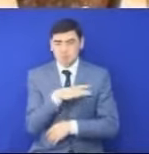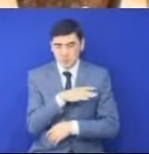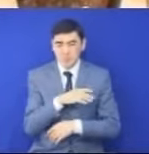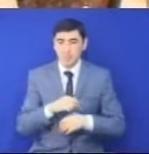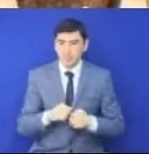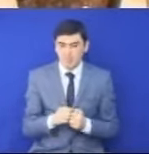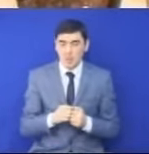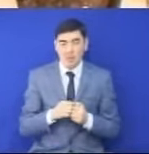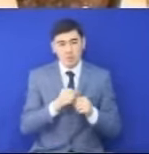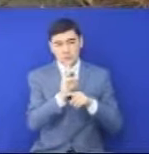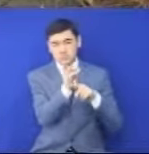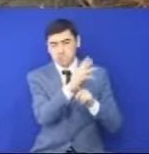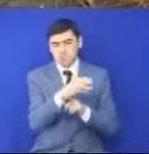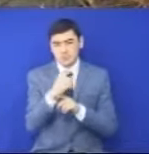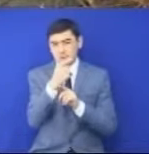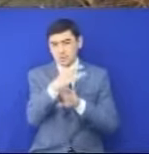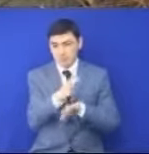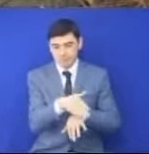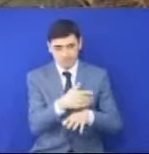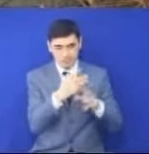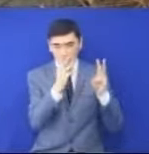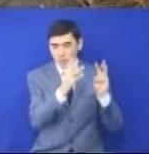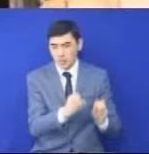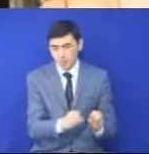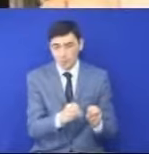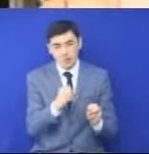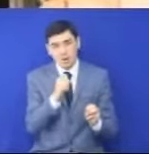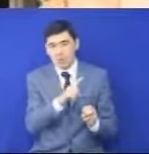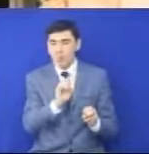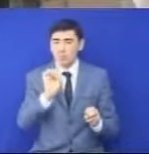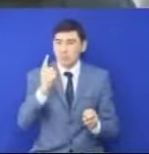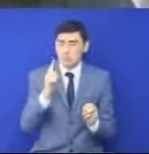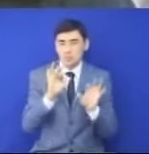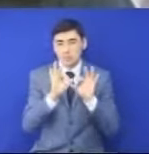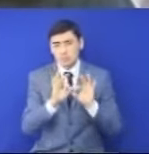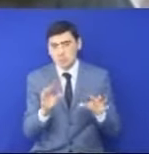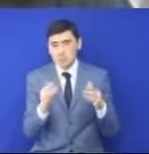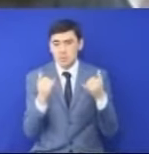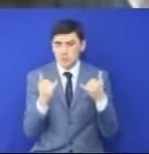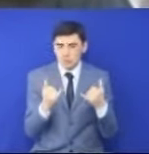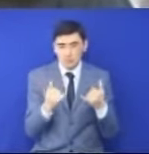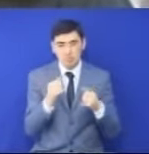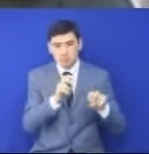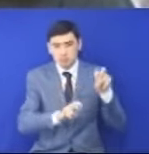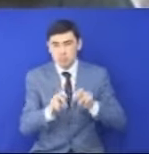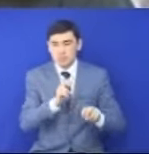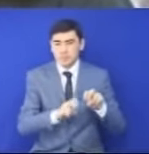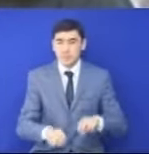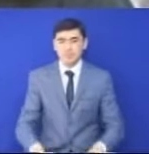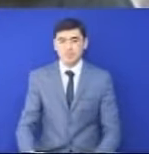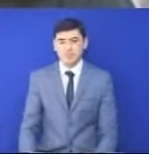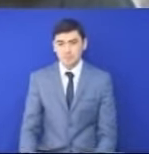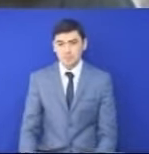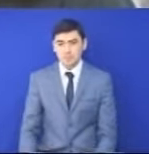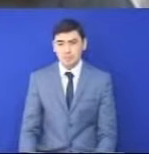спустя час. Сейчас отрабатываются все версии случившегося, в том числе и поджог. Участвовал в тушении пожара это 3 единицы техники и